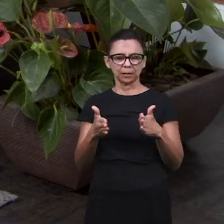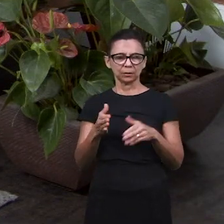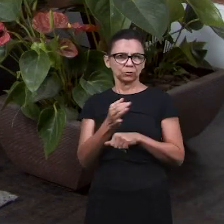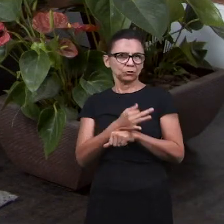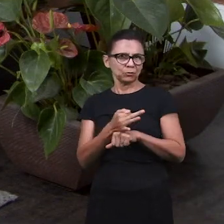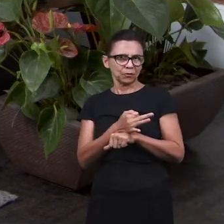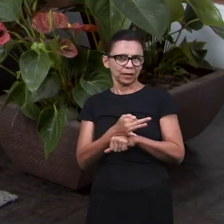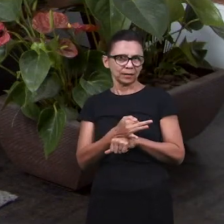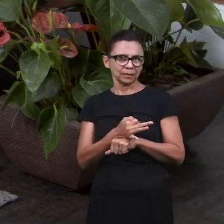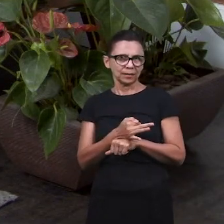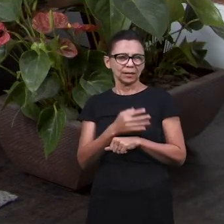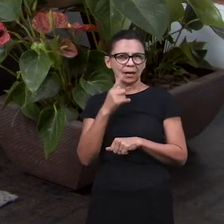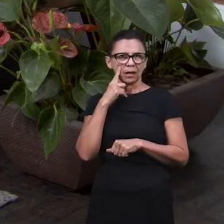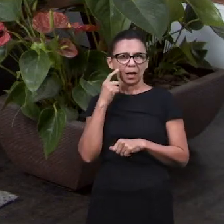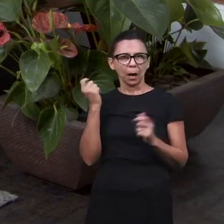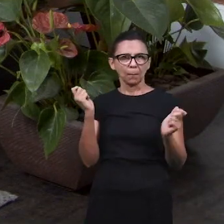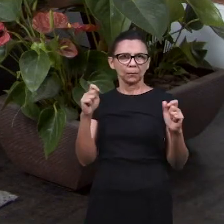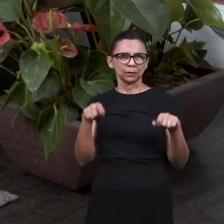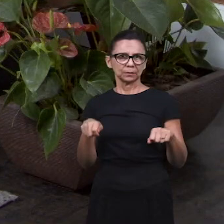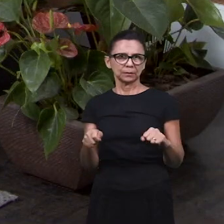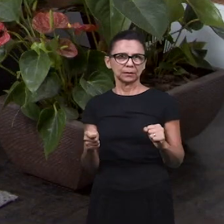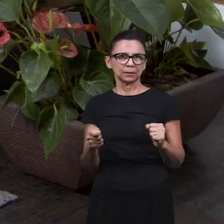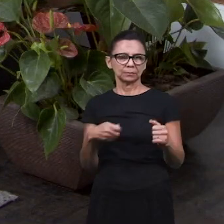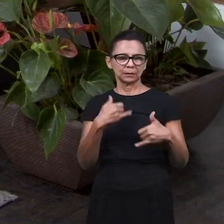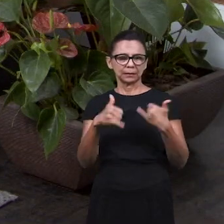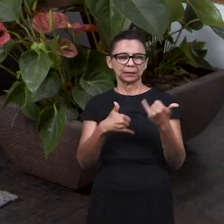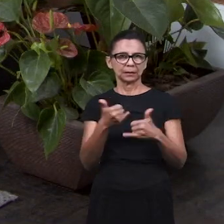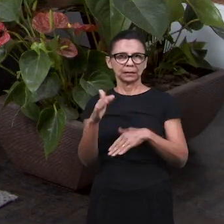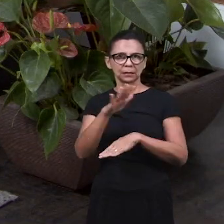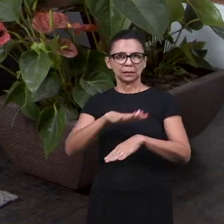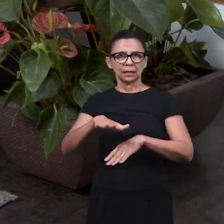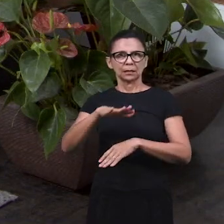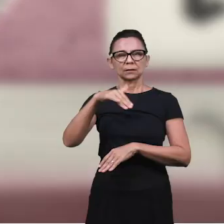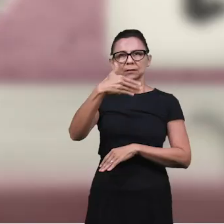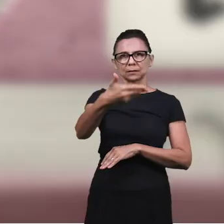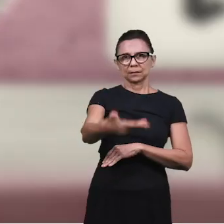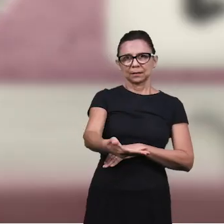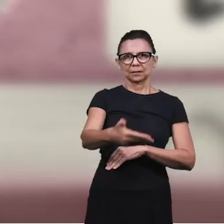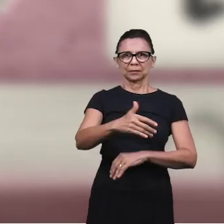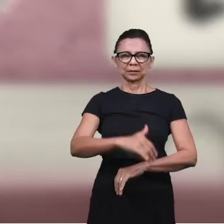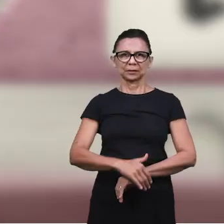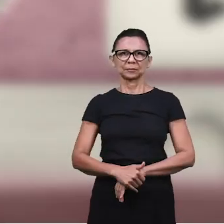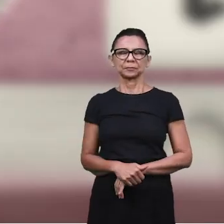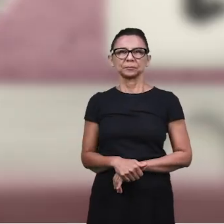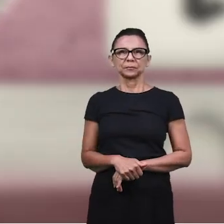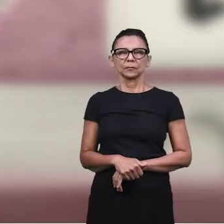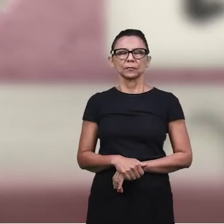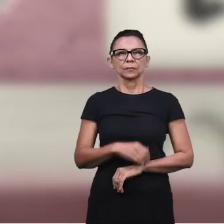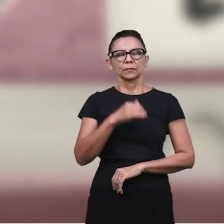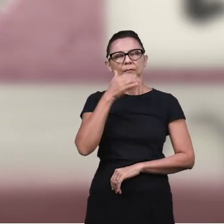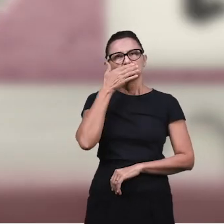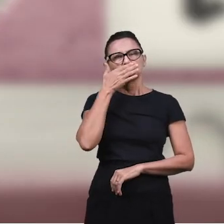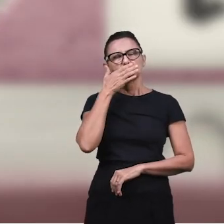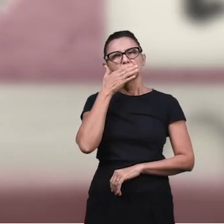vacances. Maintenant, en parlant des possibilités des jeux dans des aires externes.